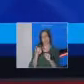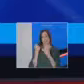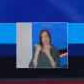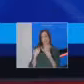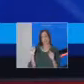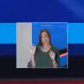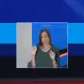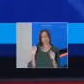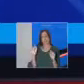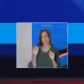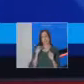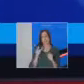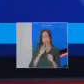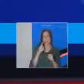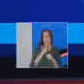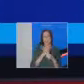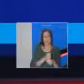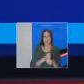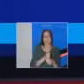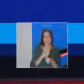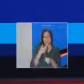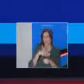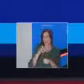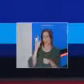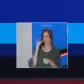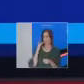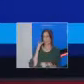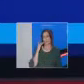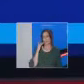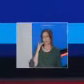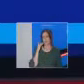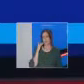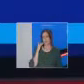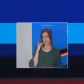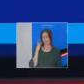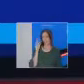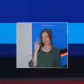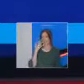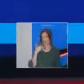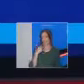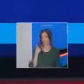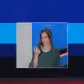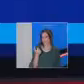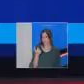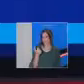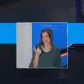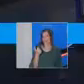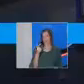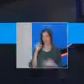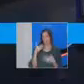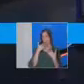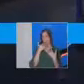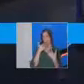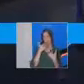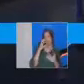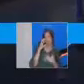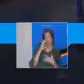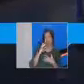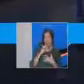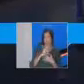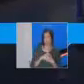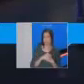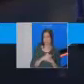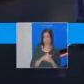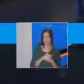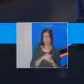תומכים בדמוקרטים, ואתם בעצם לא מייצגים את הרוב בארצות הברית, אז את יכולה לפרט על זה קצת, להסביר לצופים?